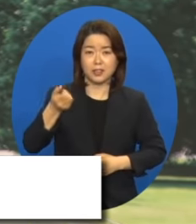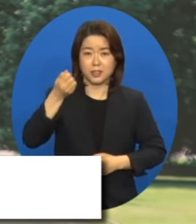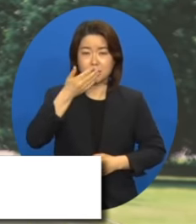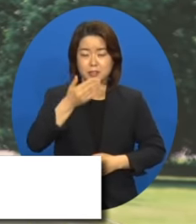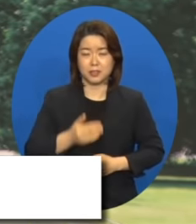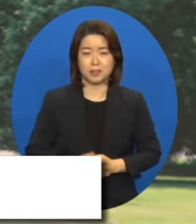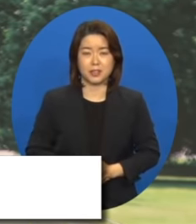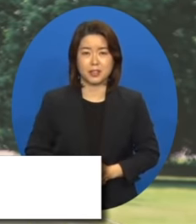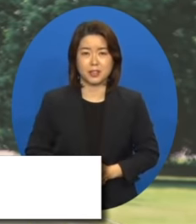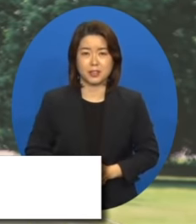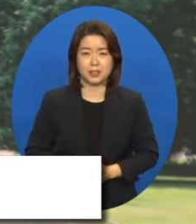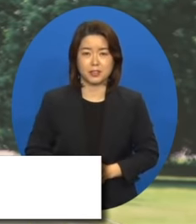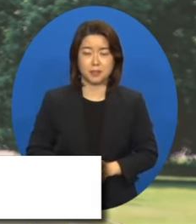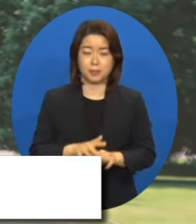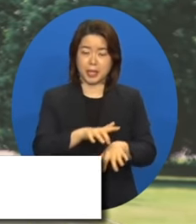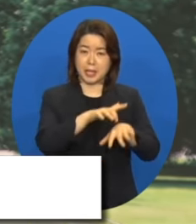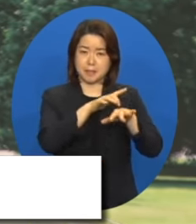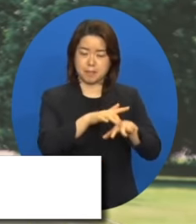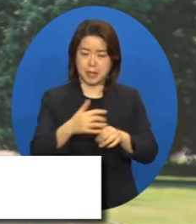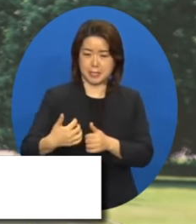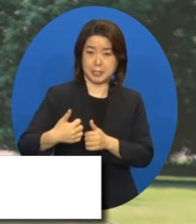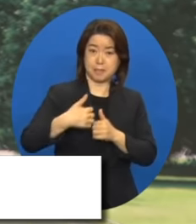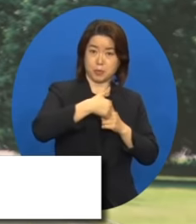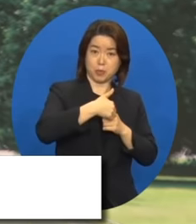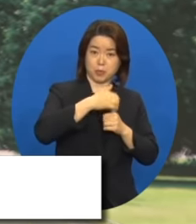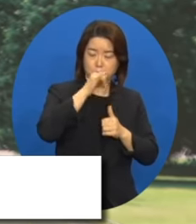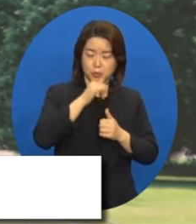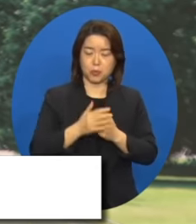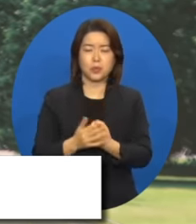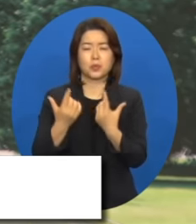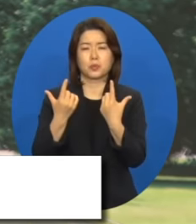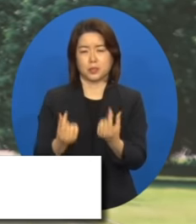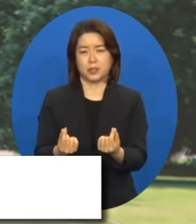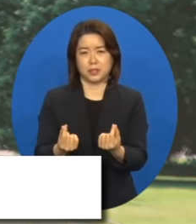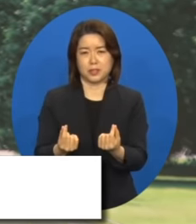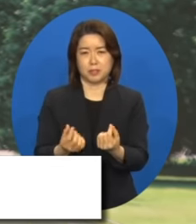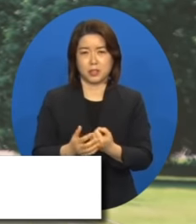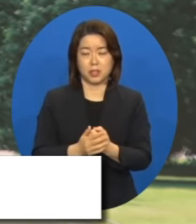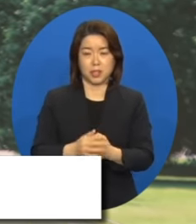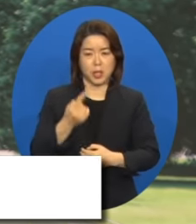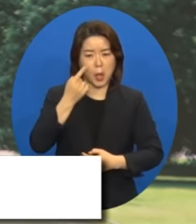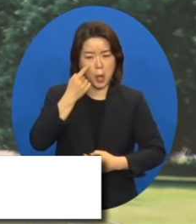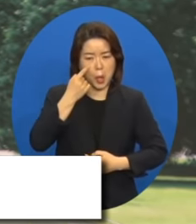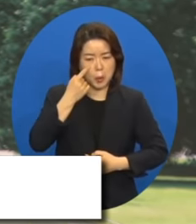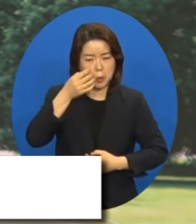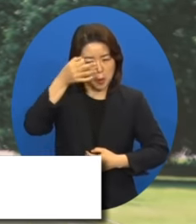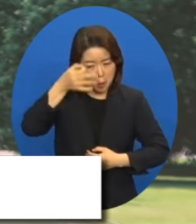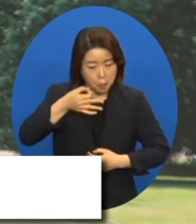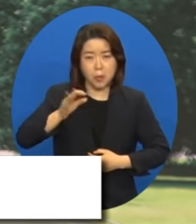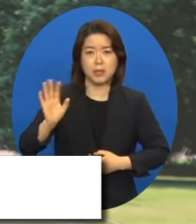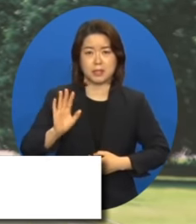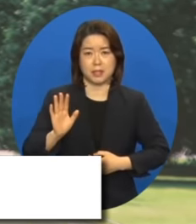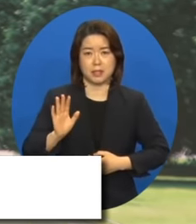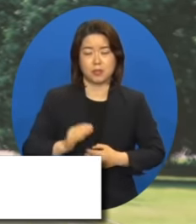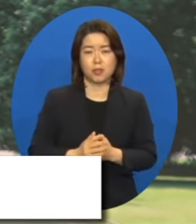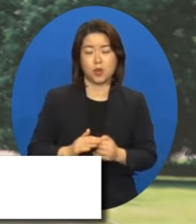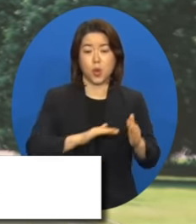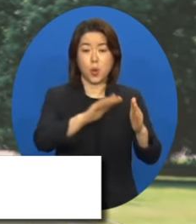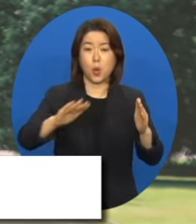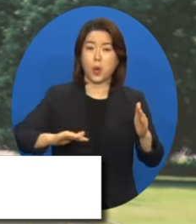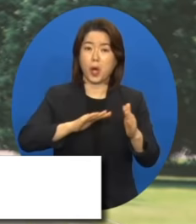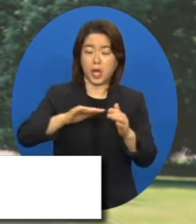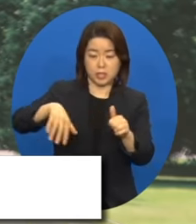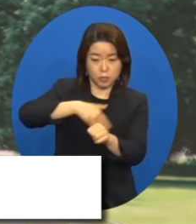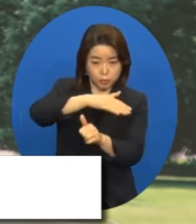되잖아요. 마귀의 공격도 똑같습니다. 눈에 보이지 않지만 우리 가정